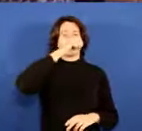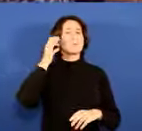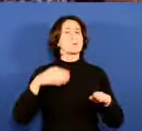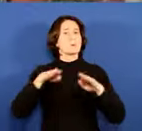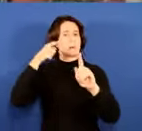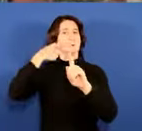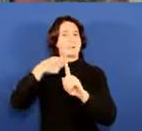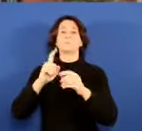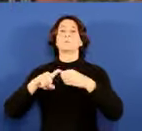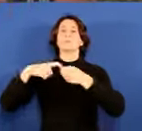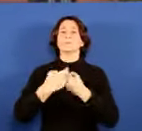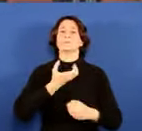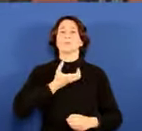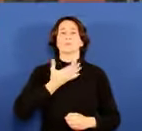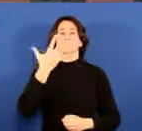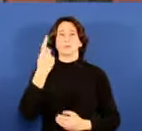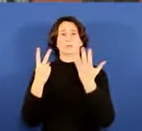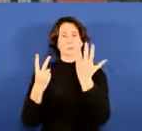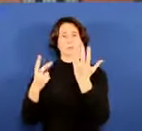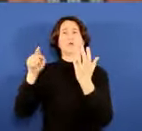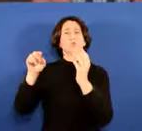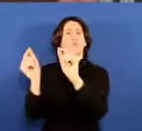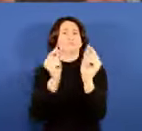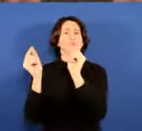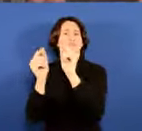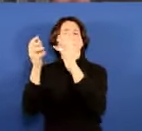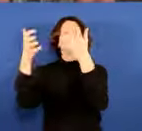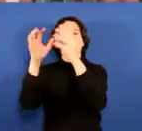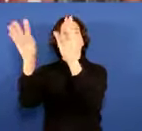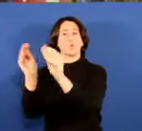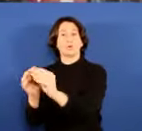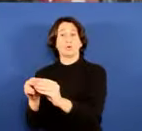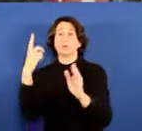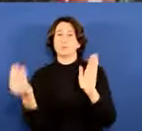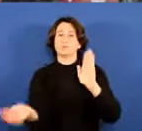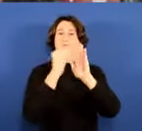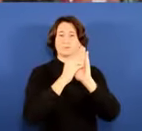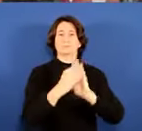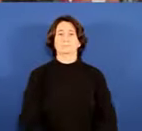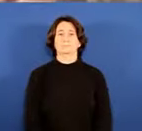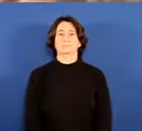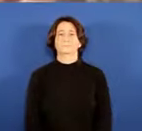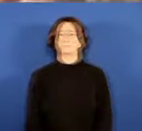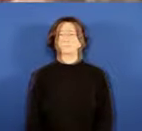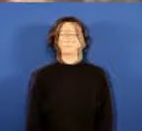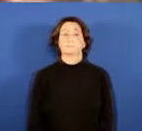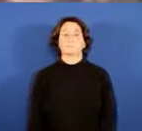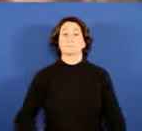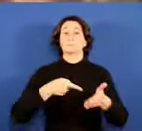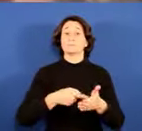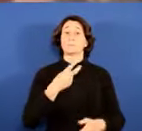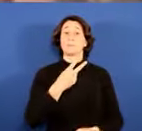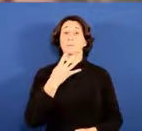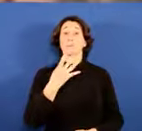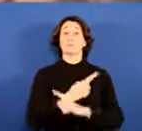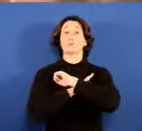2012ko Beldurbarik topaketa aipatu behar da. Topaketa hori Gasteizko Artium Museoan egingo da azaroaren 24an.